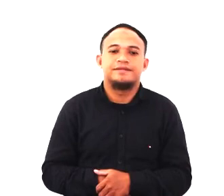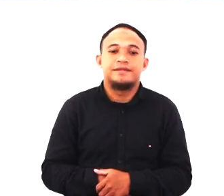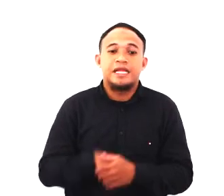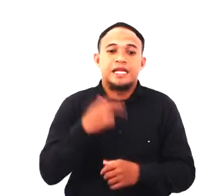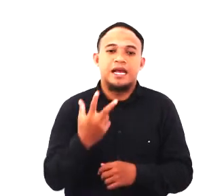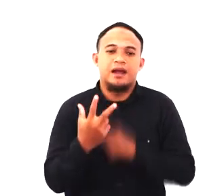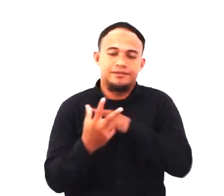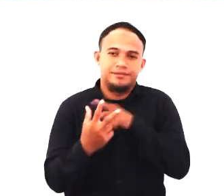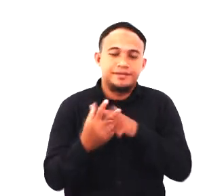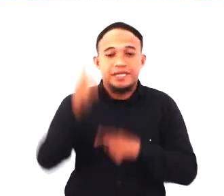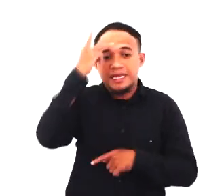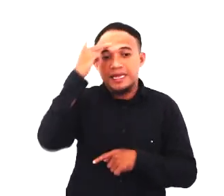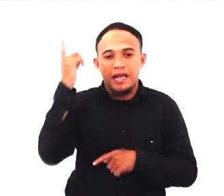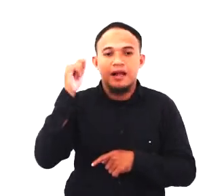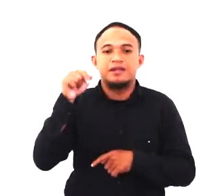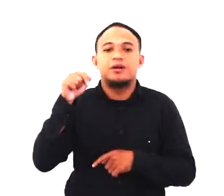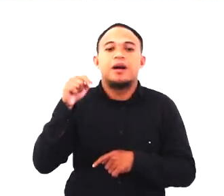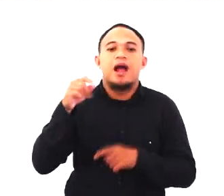kontrak.